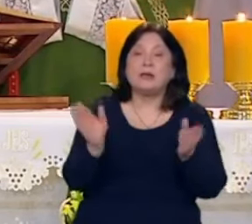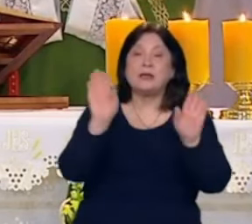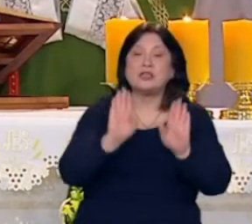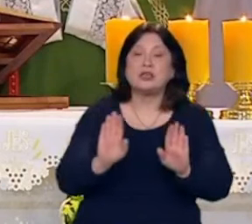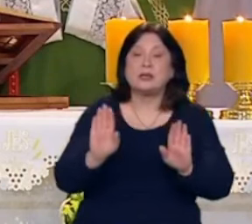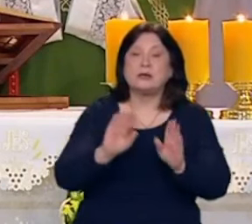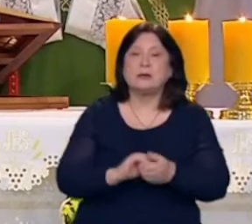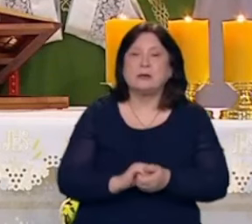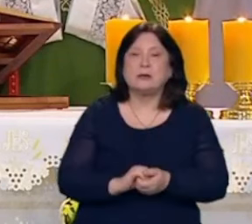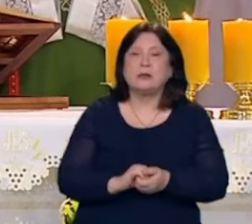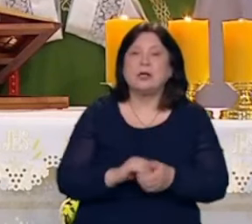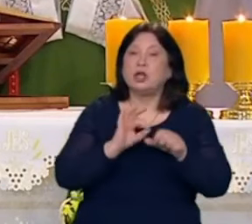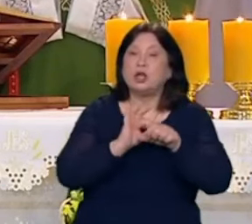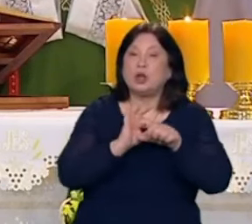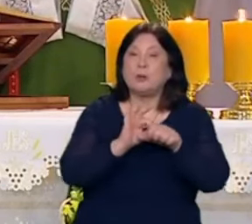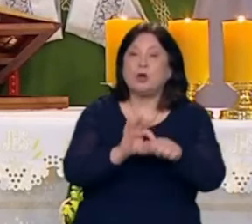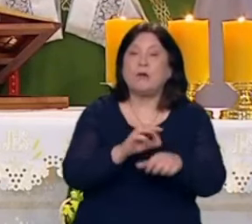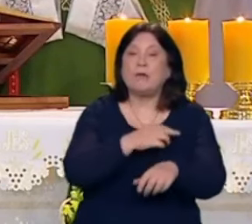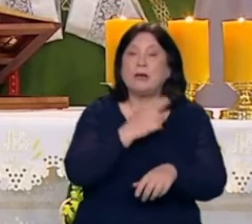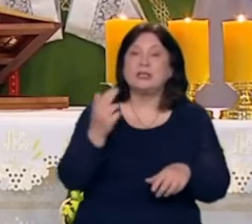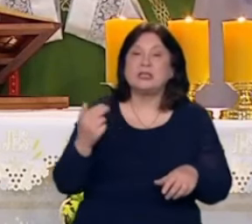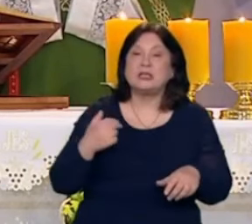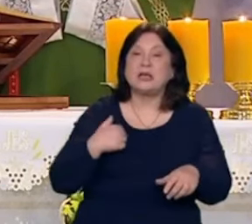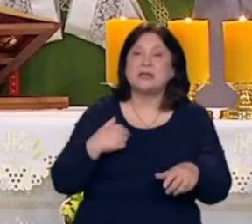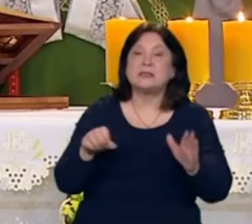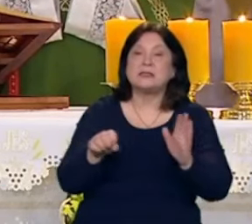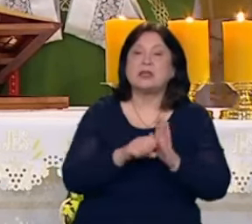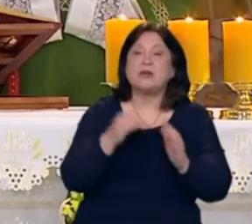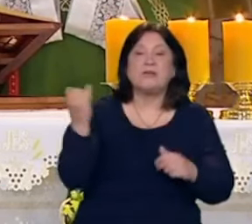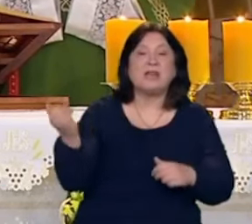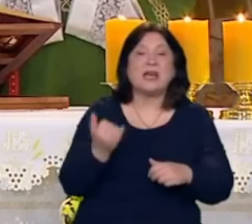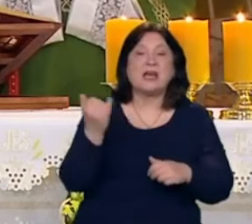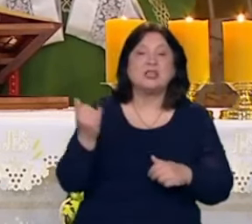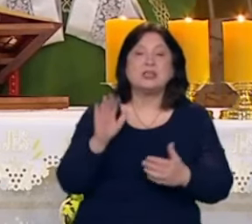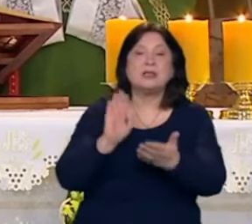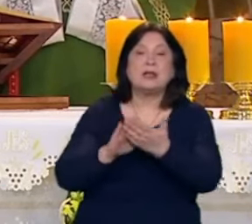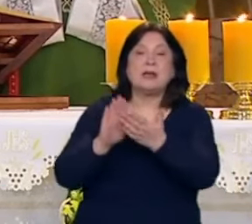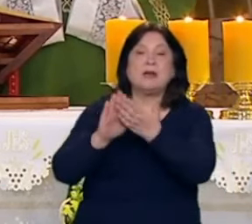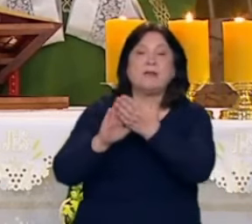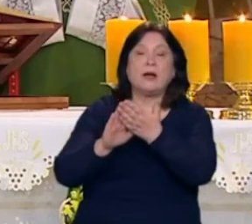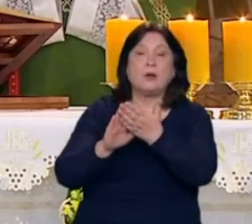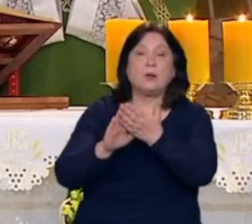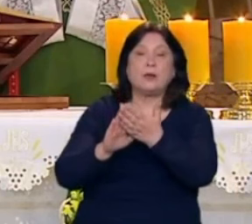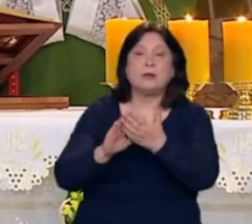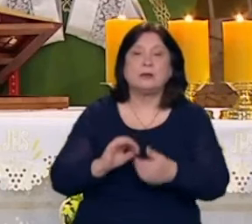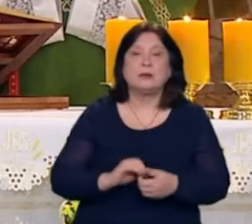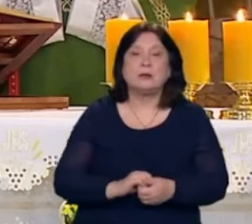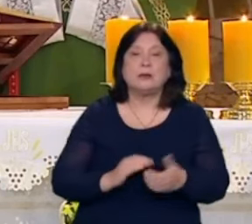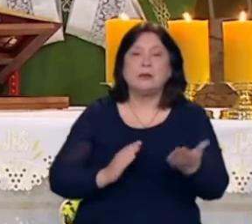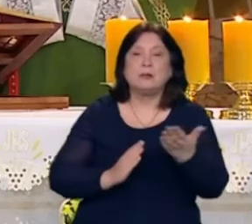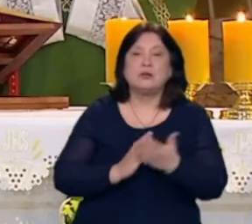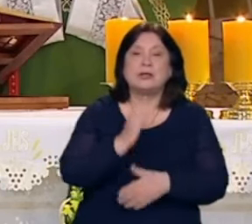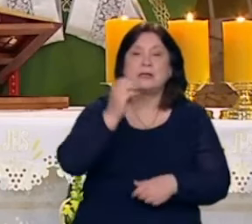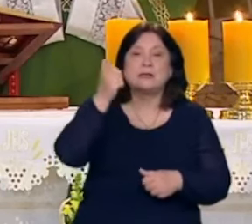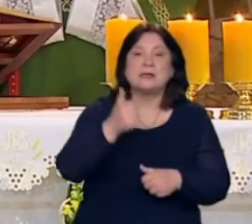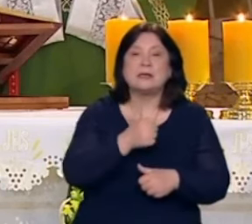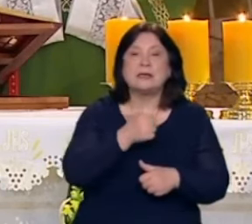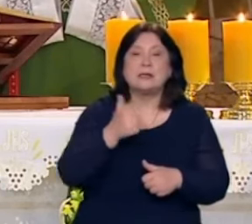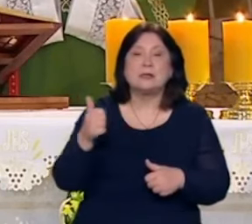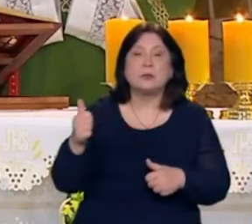ofierze Doprowadź nas do wiecznej chwały przez